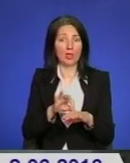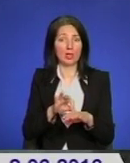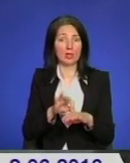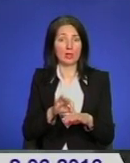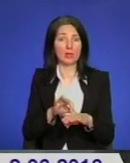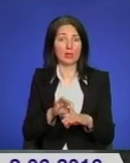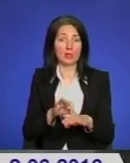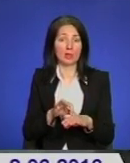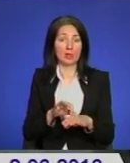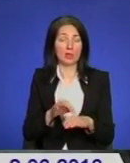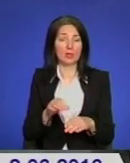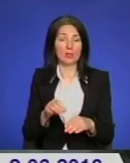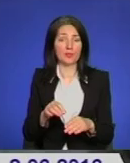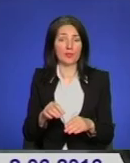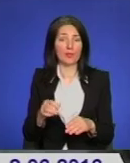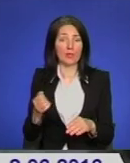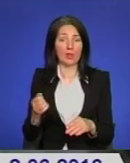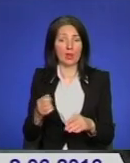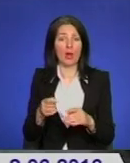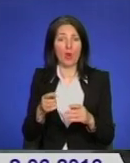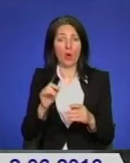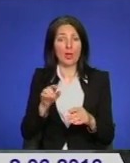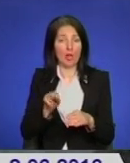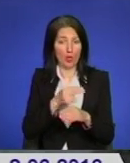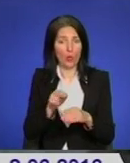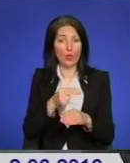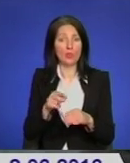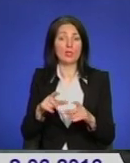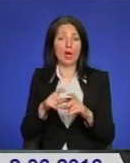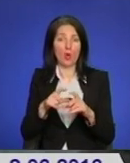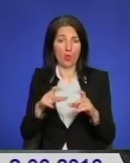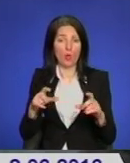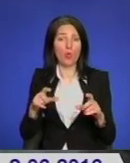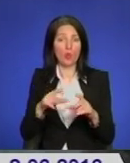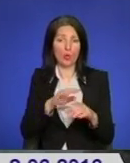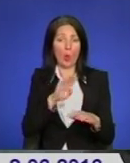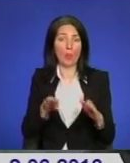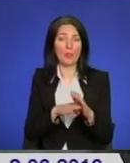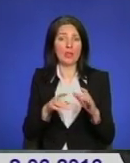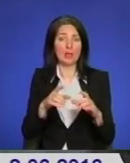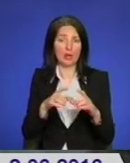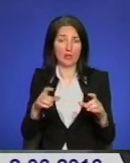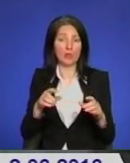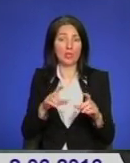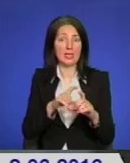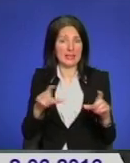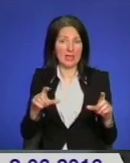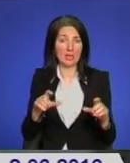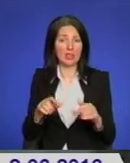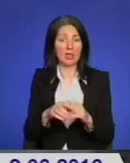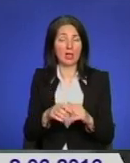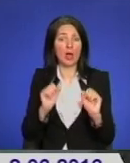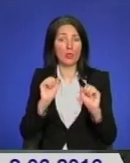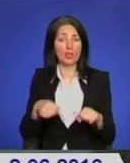лікування особового складу в відомчих закладах Національної гвардії України і можливість навчатися